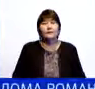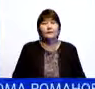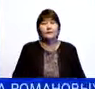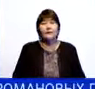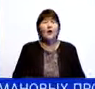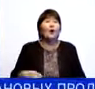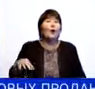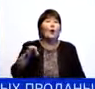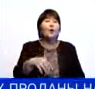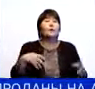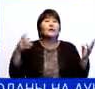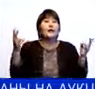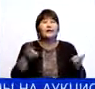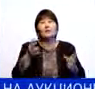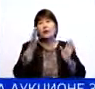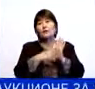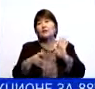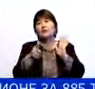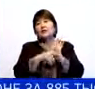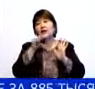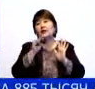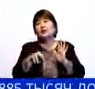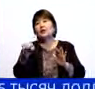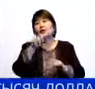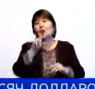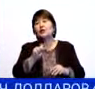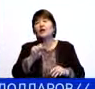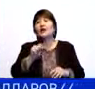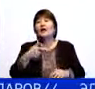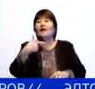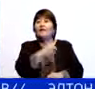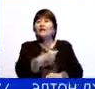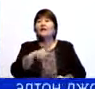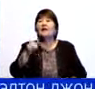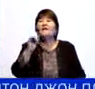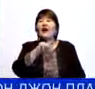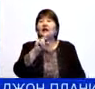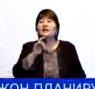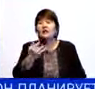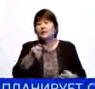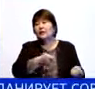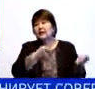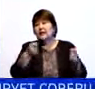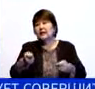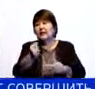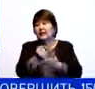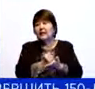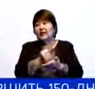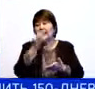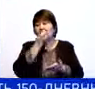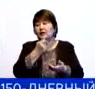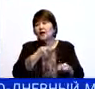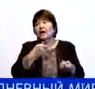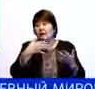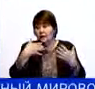области необходимо от 97 тысяч доз вакцины pfizer сегодня на центральный склад для хранения лекарственных препаратов козла орды